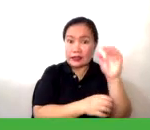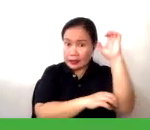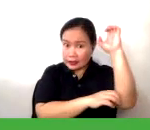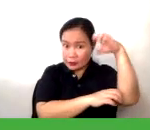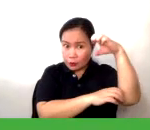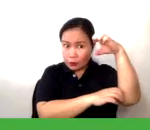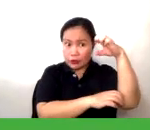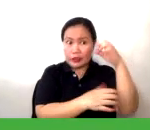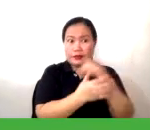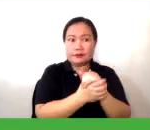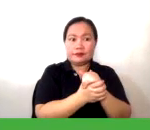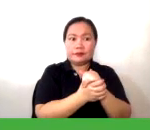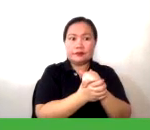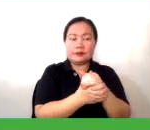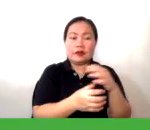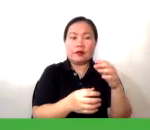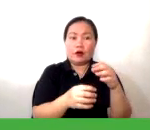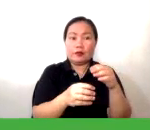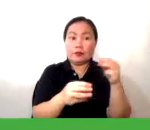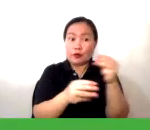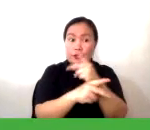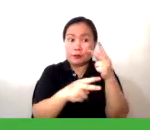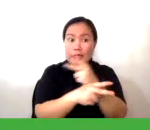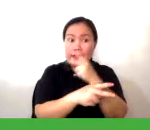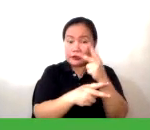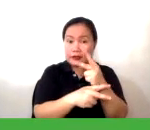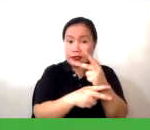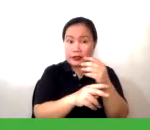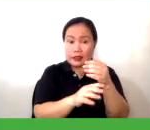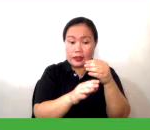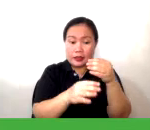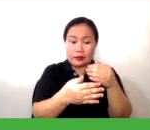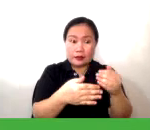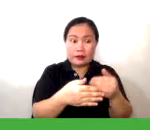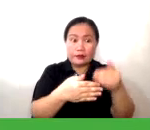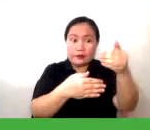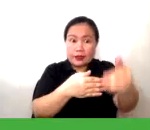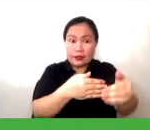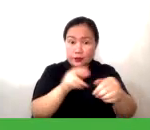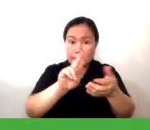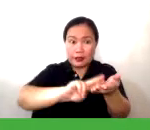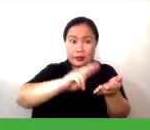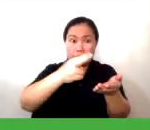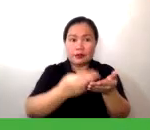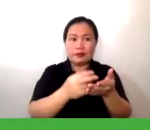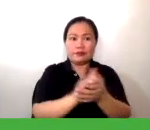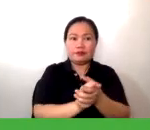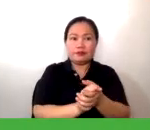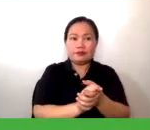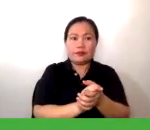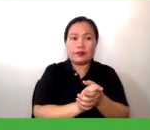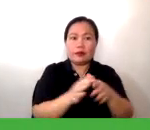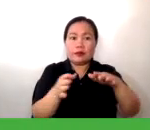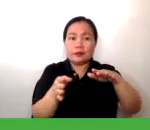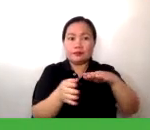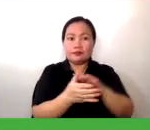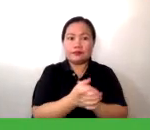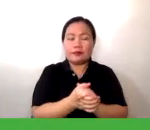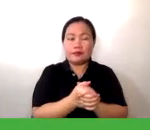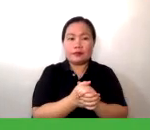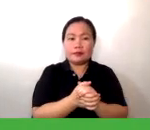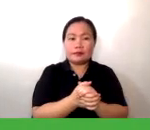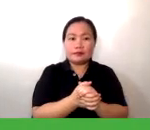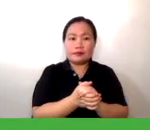unit. So, a prefix, ito po yung prefix. And then, ito po yung mga prefix na ginagamit natin sa